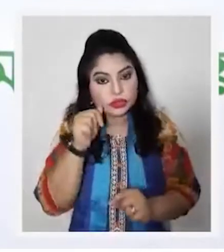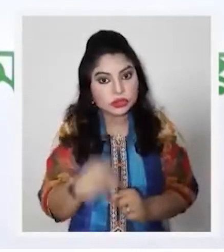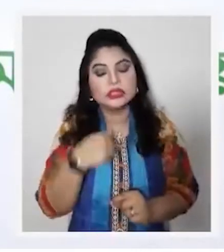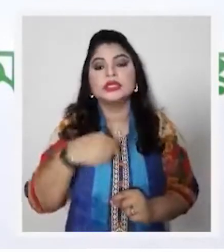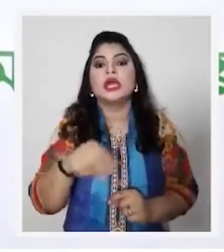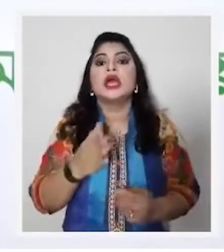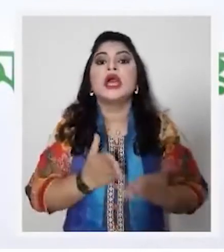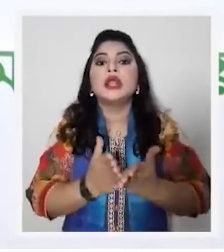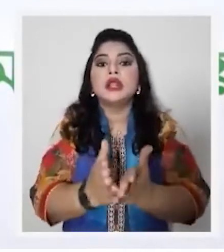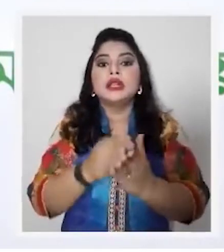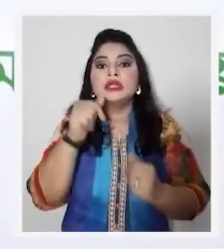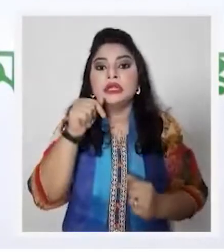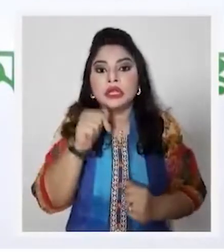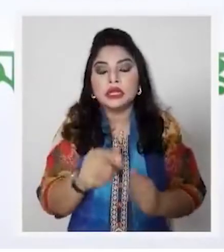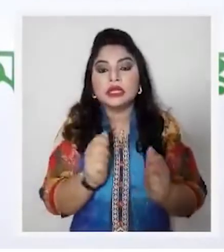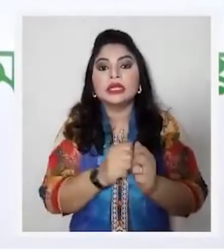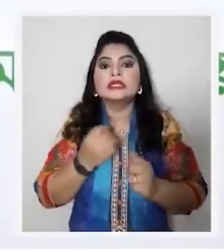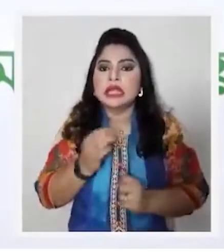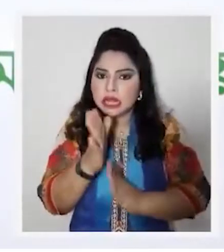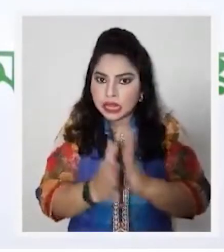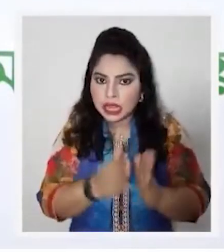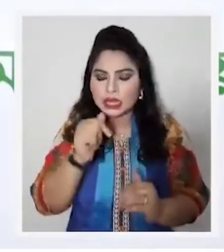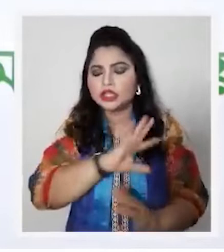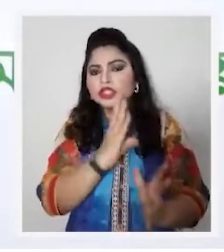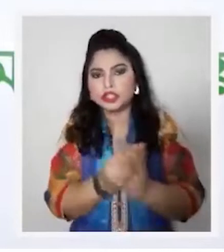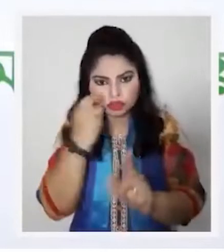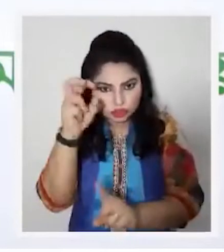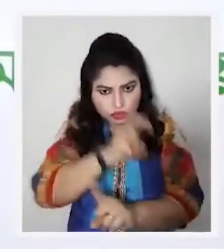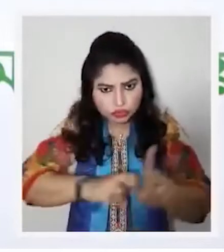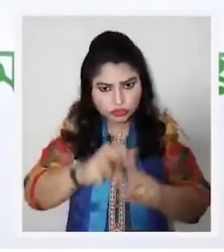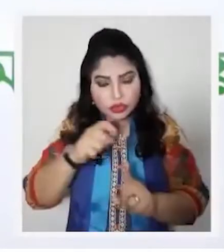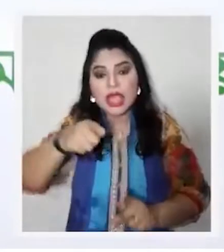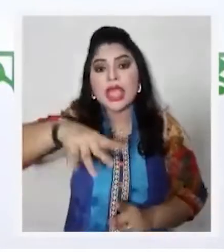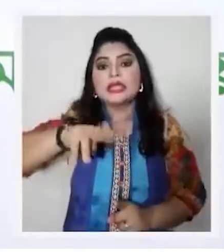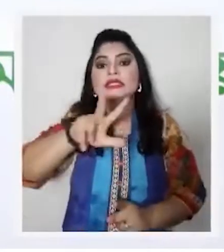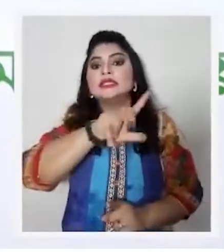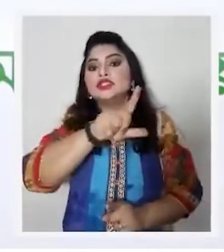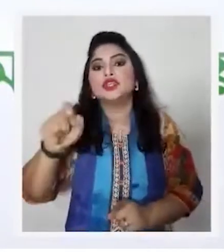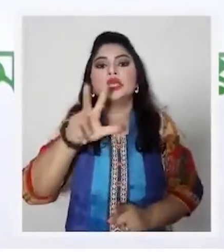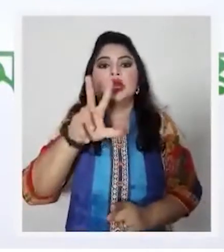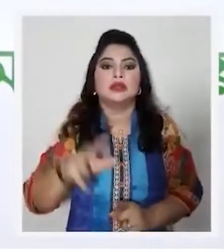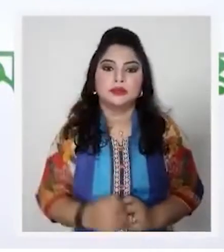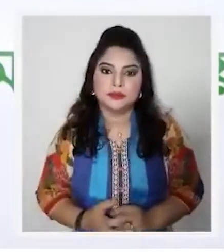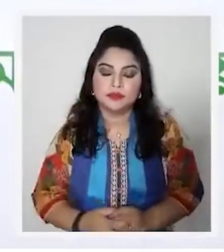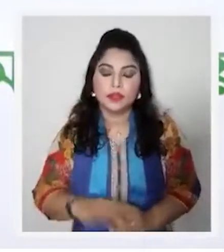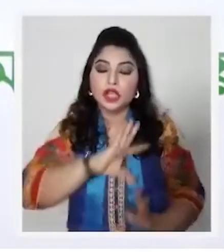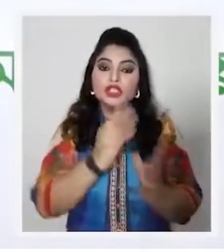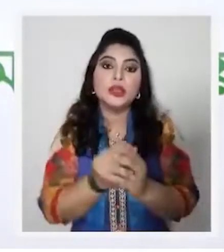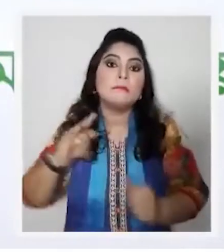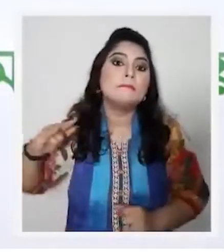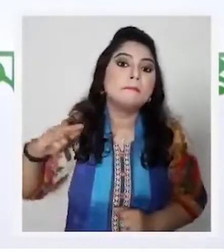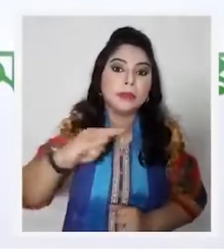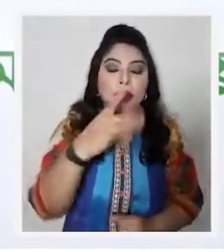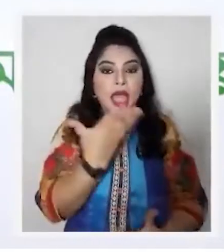24 ঘন্টায় স্ক্রিনিং হয়েছে আন্তর্জাতিক বিমানবন্দরে 998 জন, স্থলবন্দরে 506 জন, সমুদ্রবন্দরে 174 জন এবং মোট